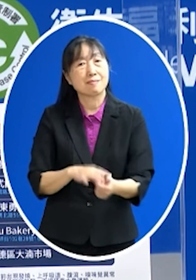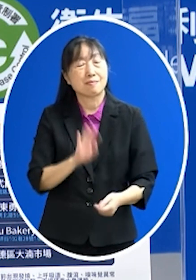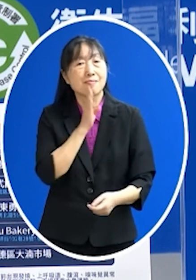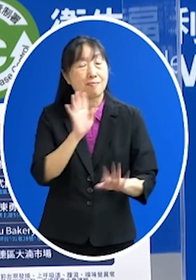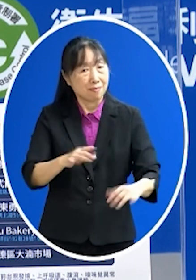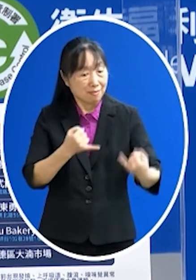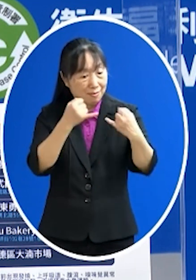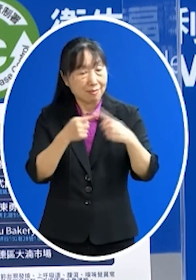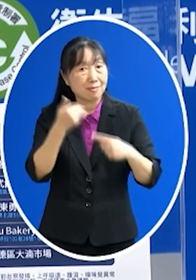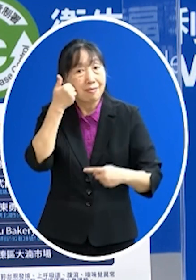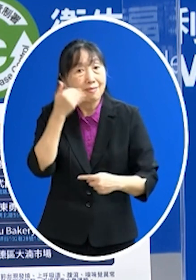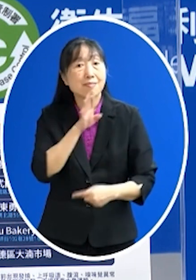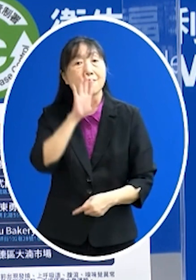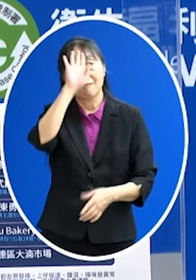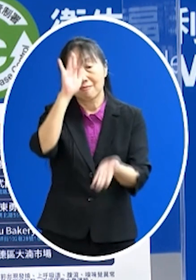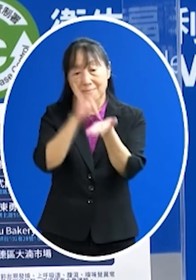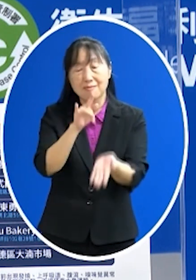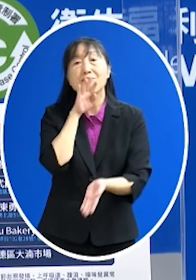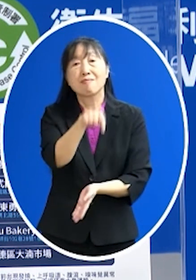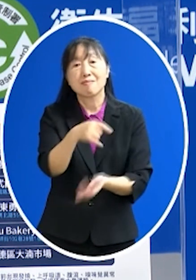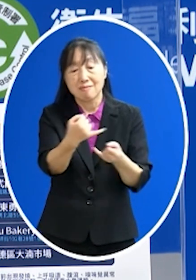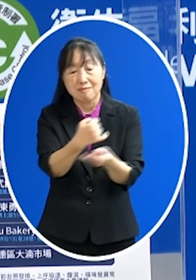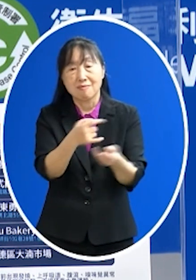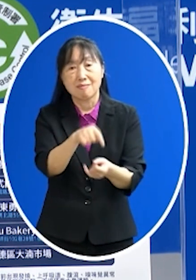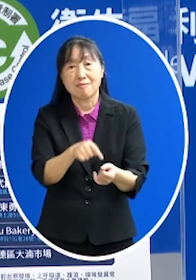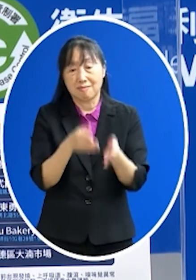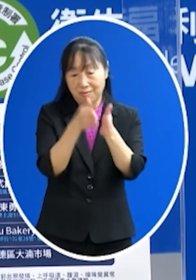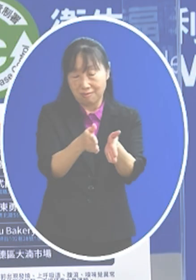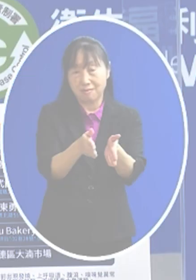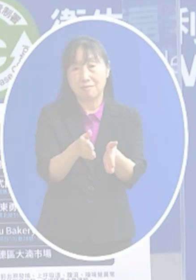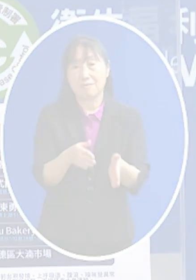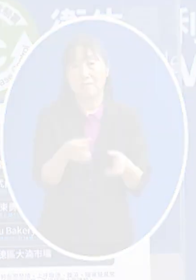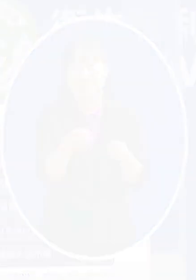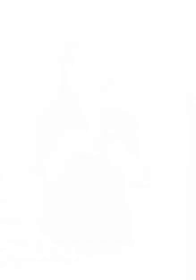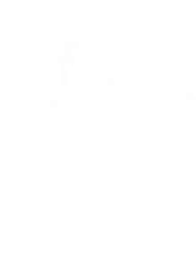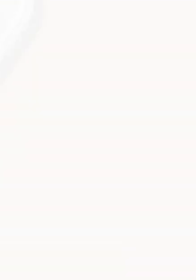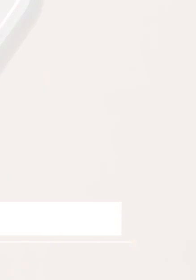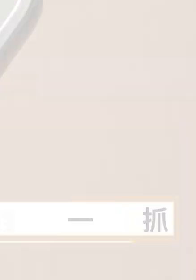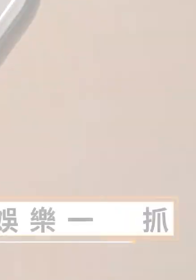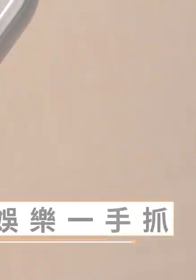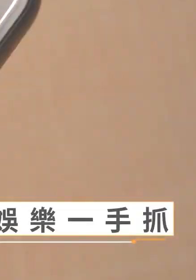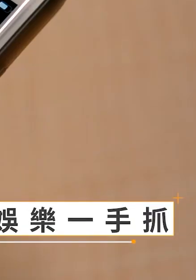是病毒了哈，那互相要来讨论检讨哈，我想可以稍歇了哈。